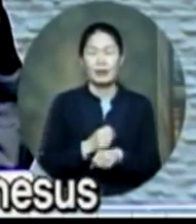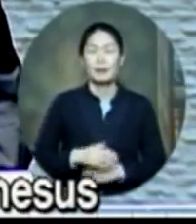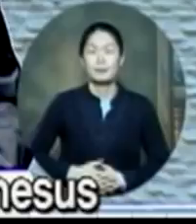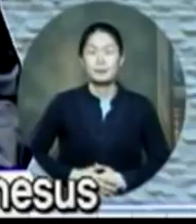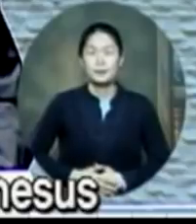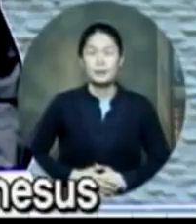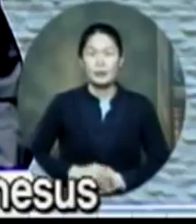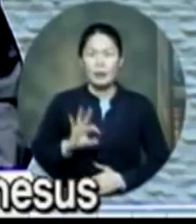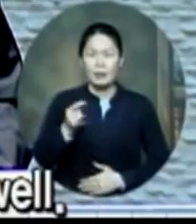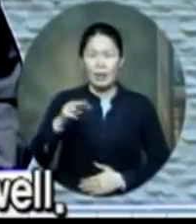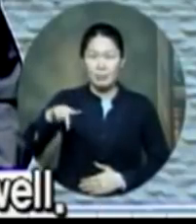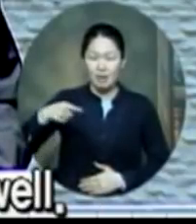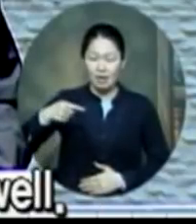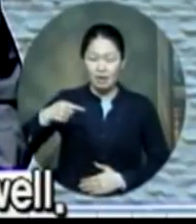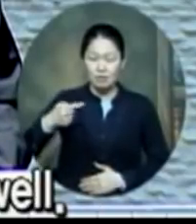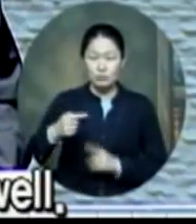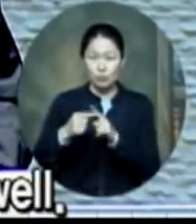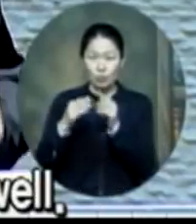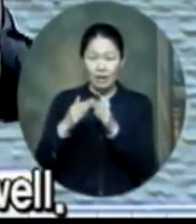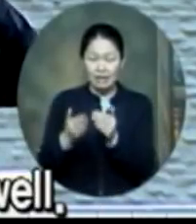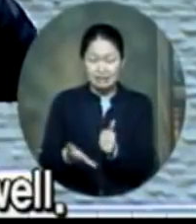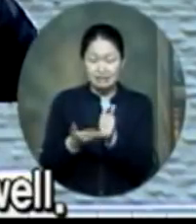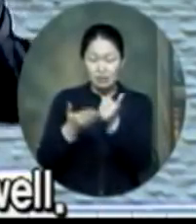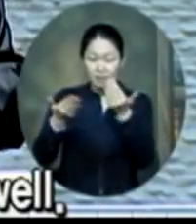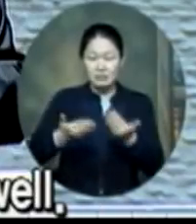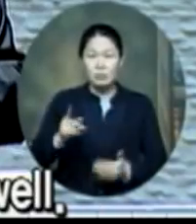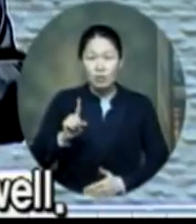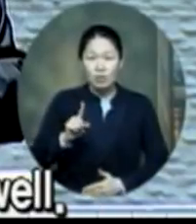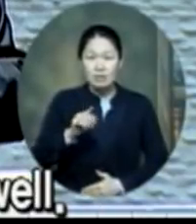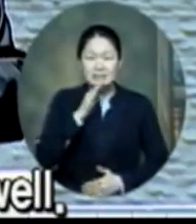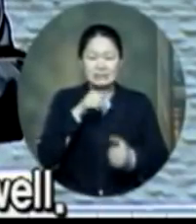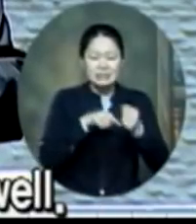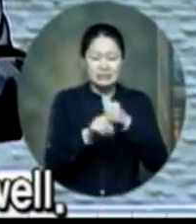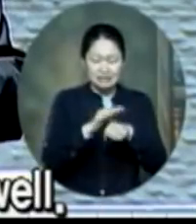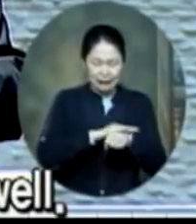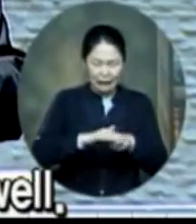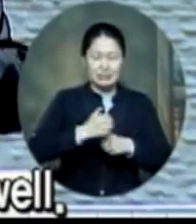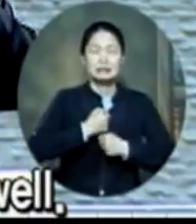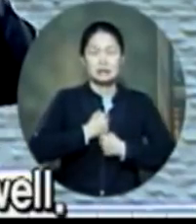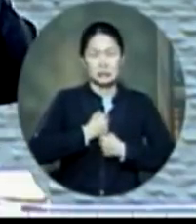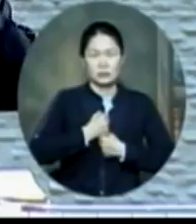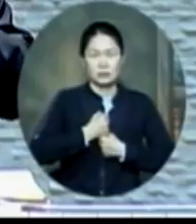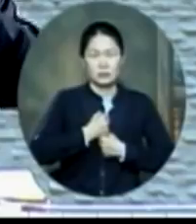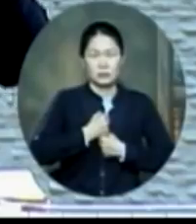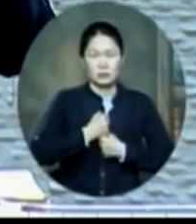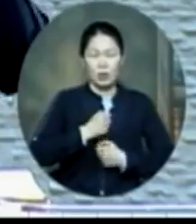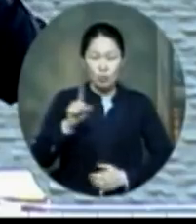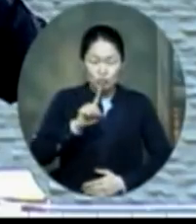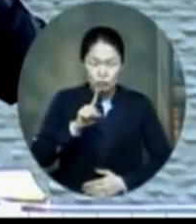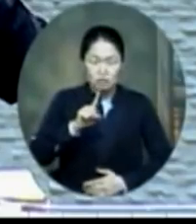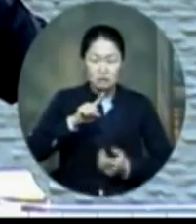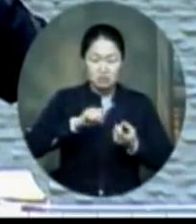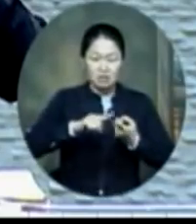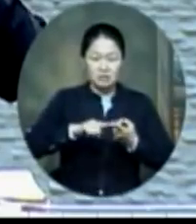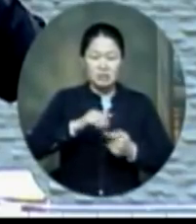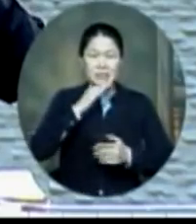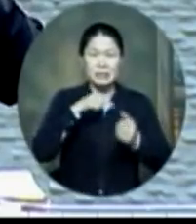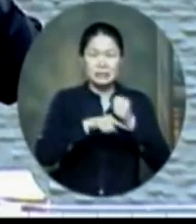에베소 교회가 칭찬받은 것은 진리를 잘 지킨 거예요. 무엇이 진리인지를 잘 안